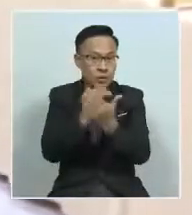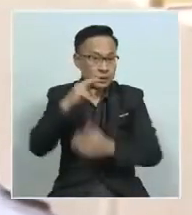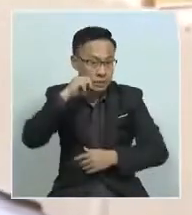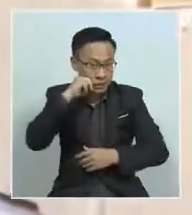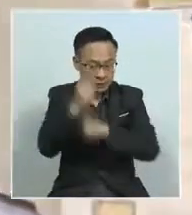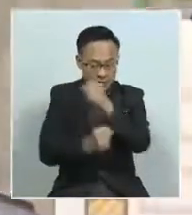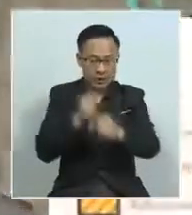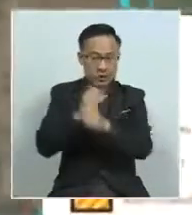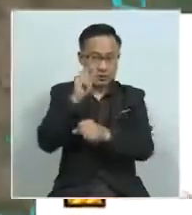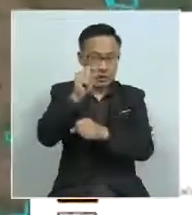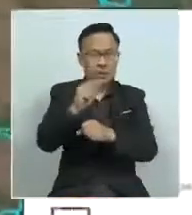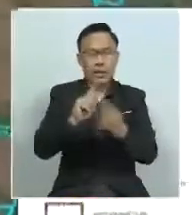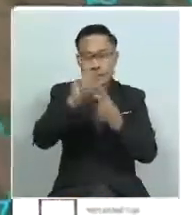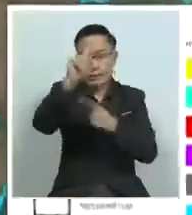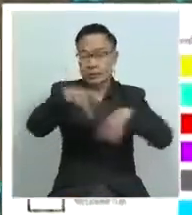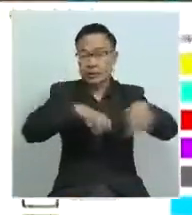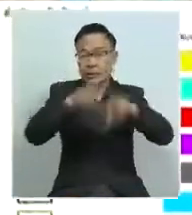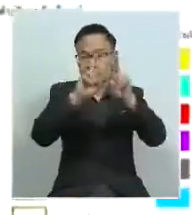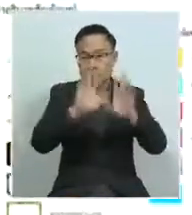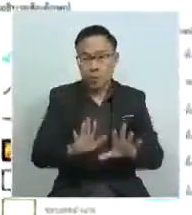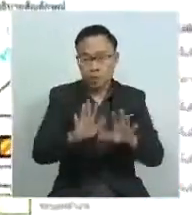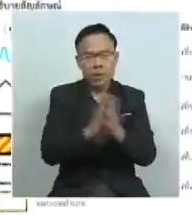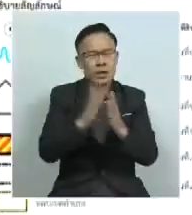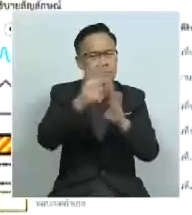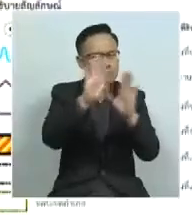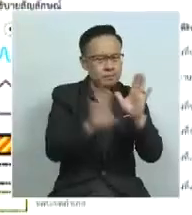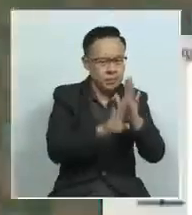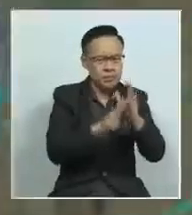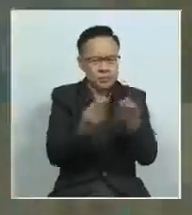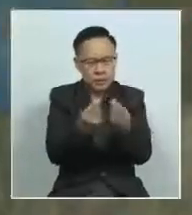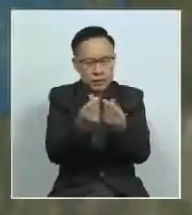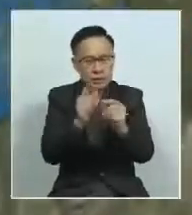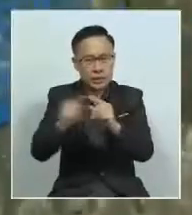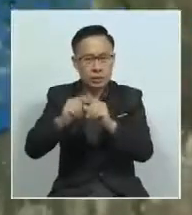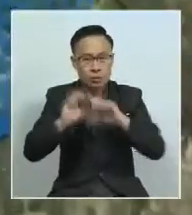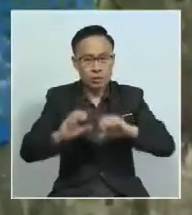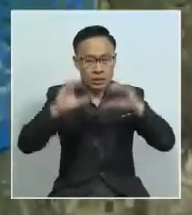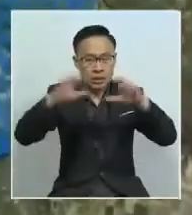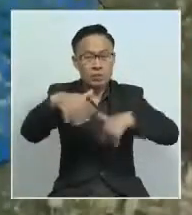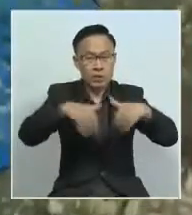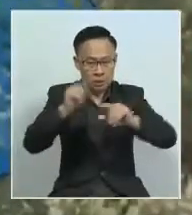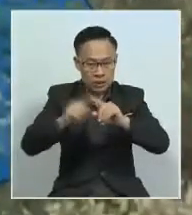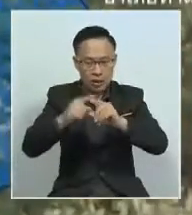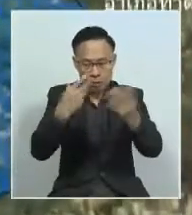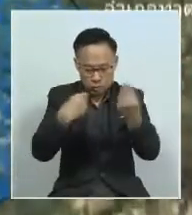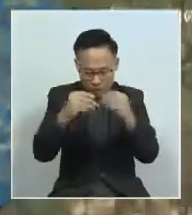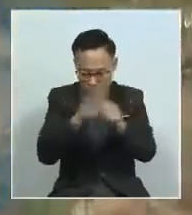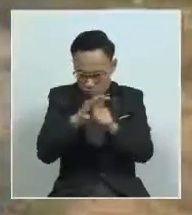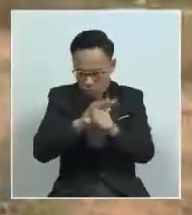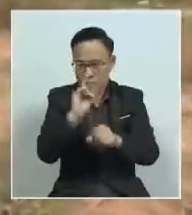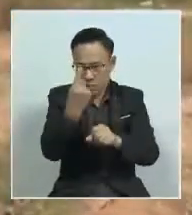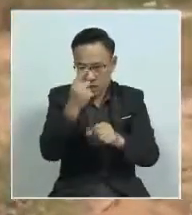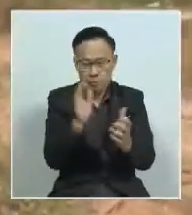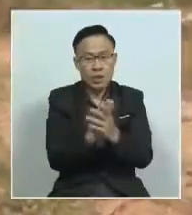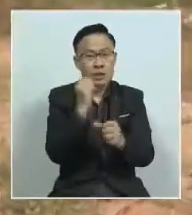ญคือจัดระเบียบการเข้าใช้ประโยชน์ที่ดินของหน่วยงานราชการและประชาชนให้คงเหลือเท่าที่จำเป็นและเหมาะสมเท่านั้นเพื่อคืน